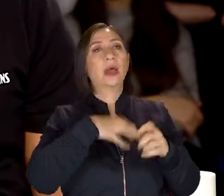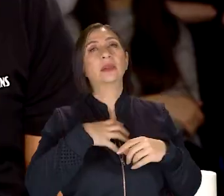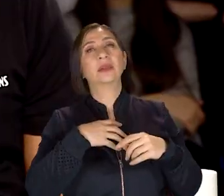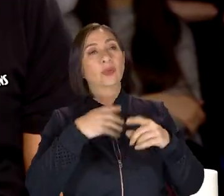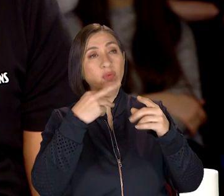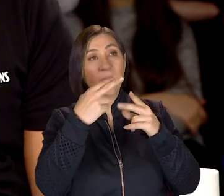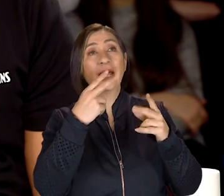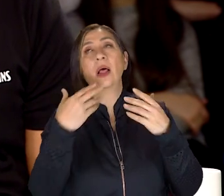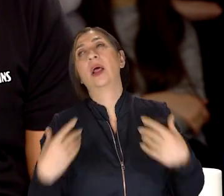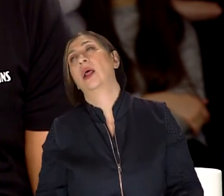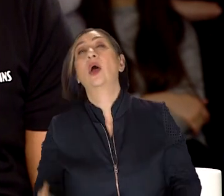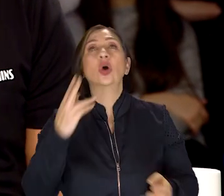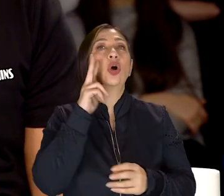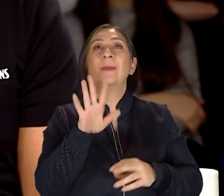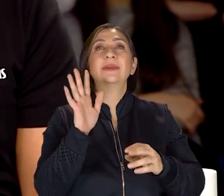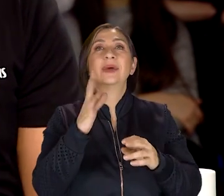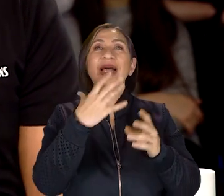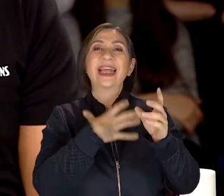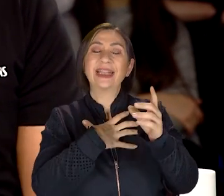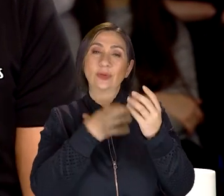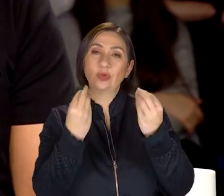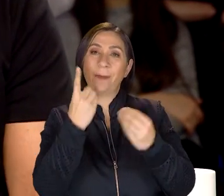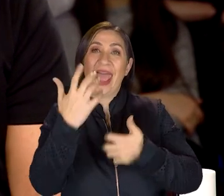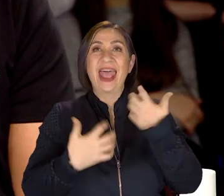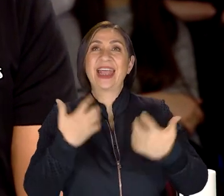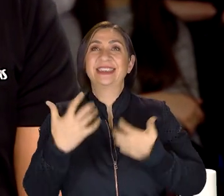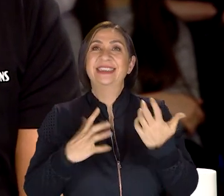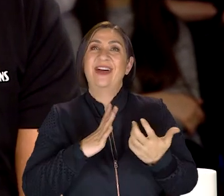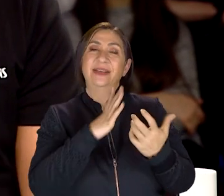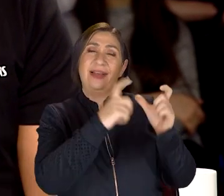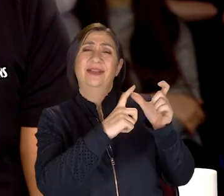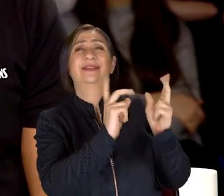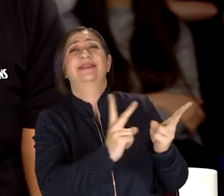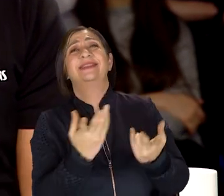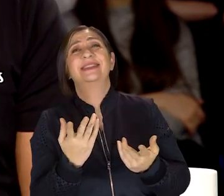kendinden geçen ama birisini da, görmedim. Yani, tamam kendine çok ciddi münasır bir enerjisi var abi Serdar'ın da.